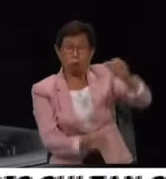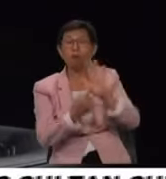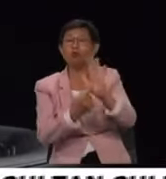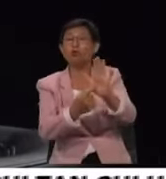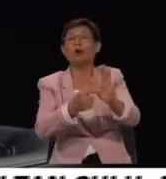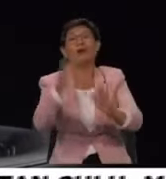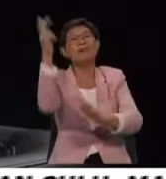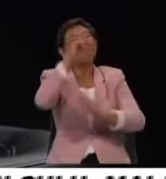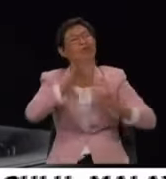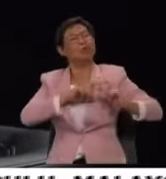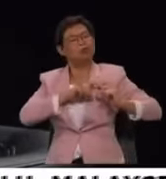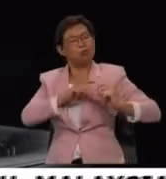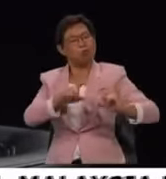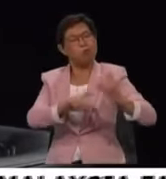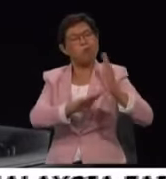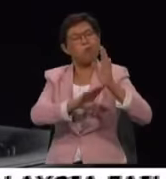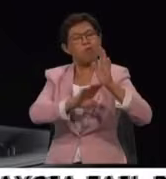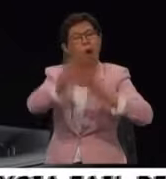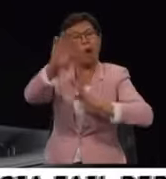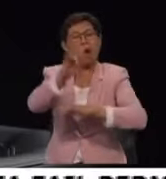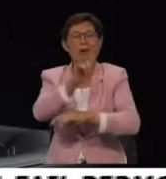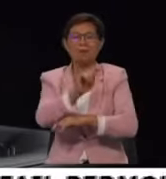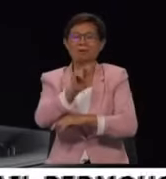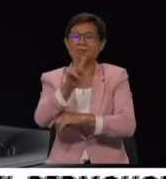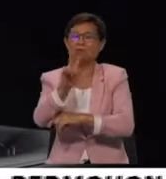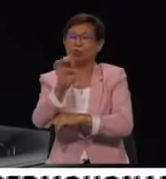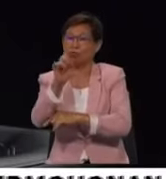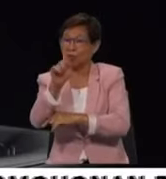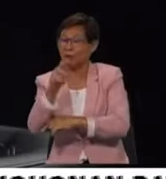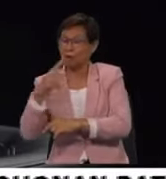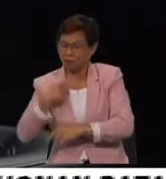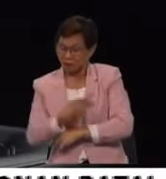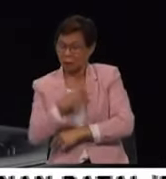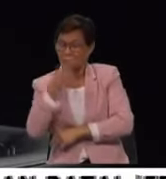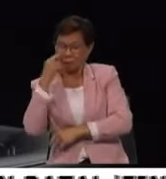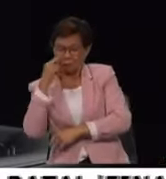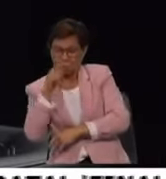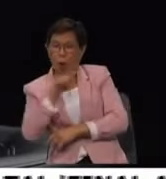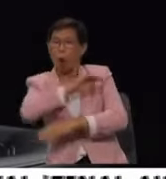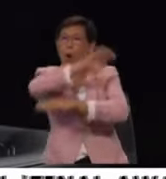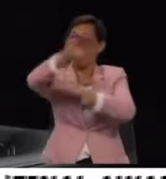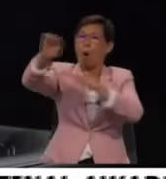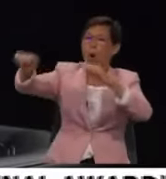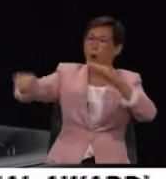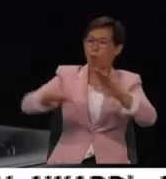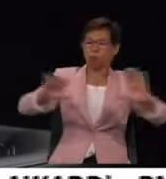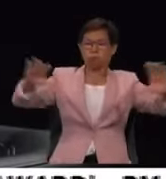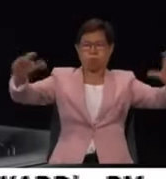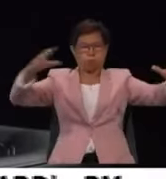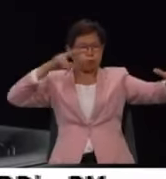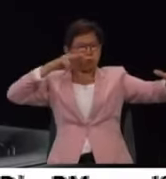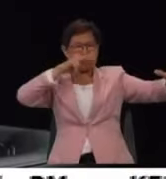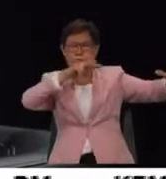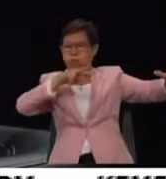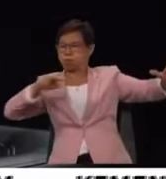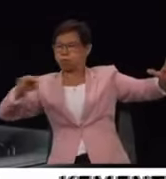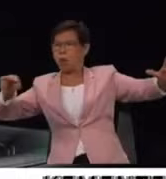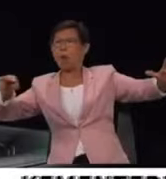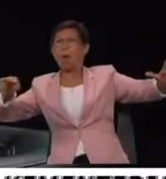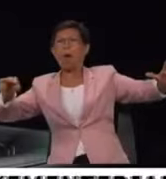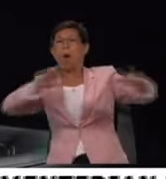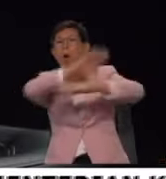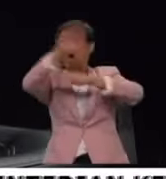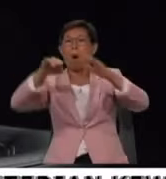komitmen kerajaan terhadap pembangunan TVET. H sebab ah kita perlu melihat keseluruhan ataupun secara holistik